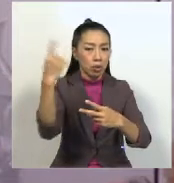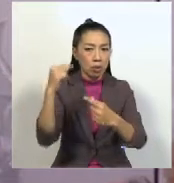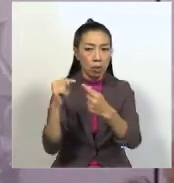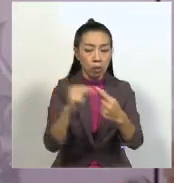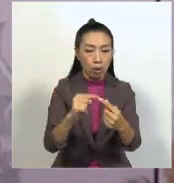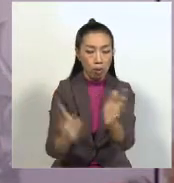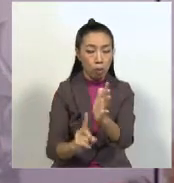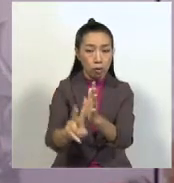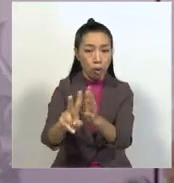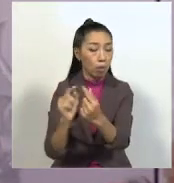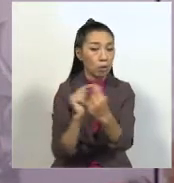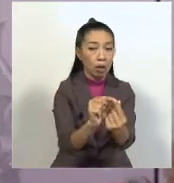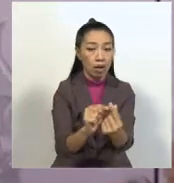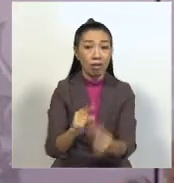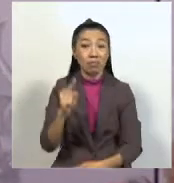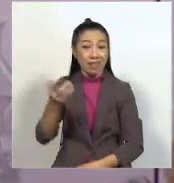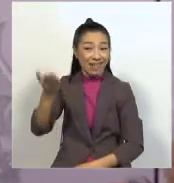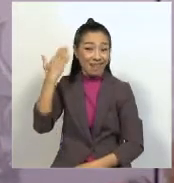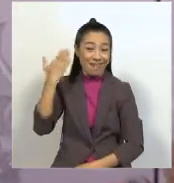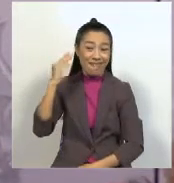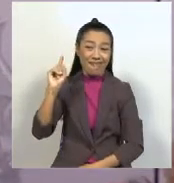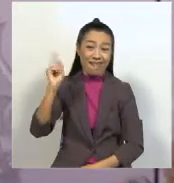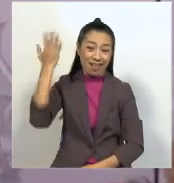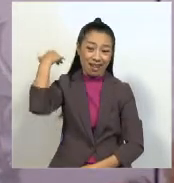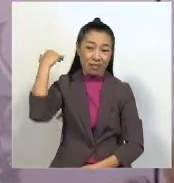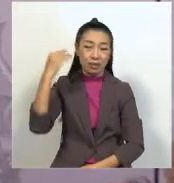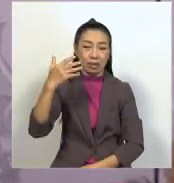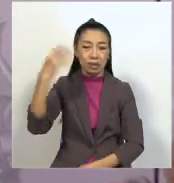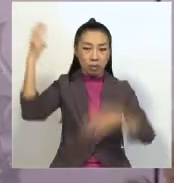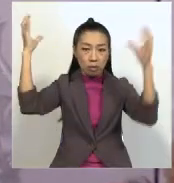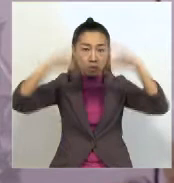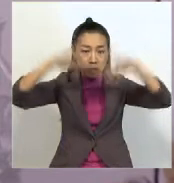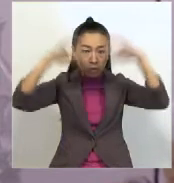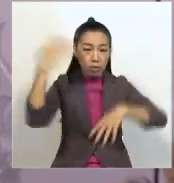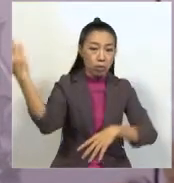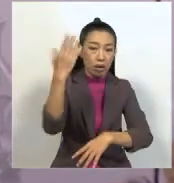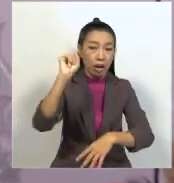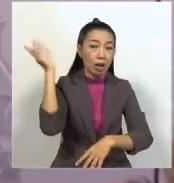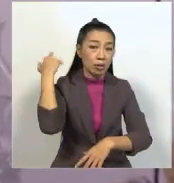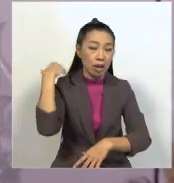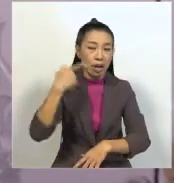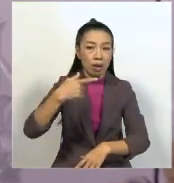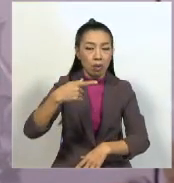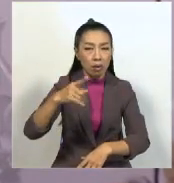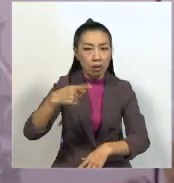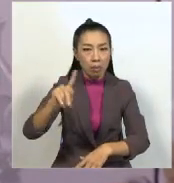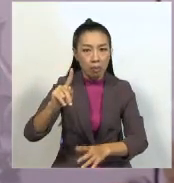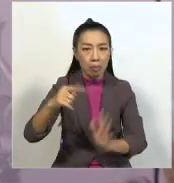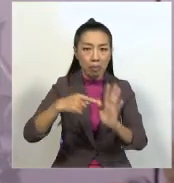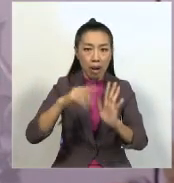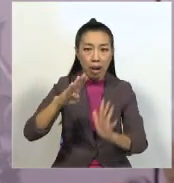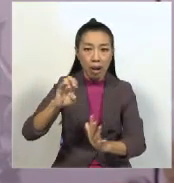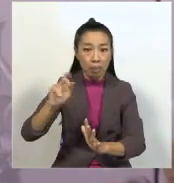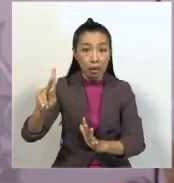แบบนี้2อันเขาแล้วเรื่องปลาบึกใช่ไหมปลาบึกก็หมดไปเยอะนะรัฐบาลก็โปะเต็มเลยนะบ้านช่องหรือแล้วทำใหม่กันทั้งหม